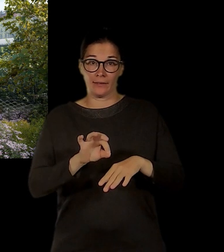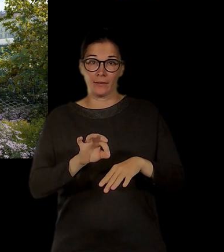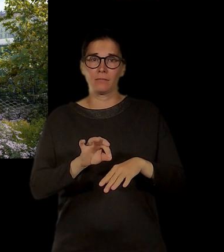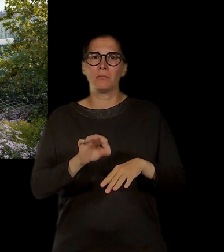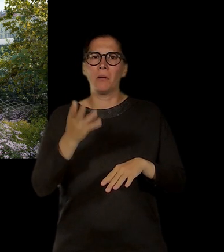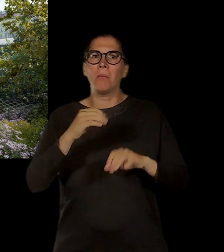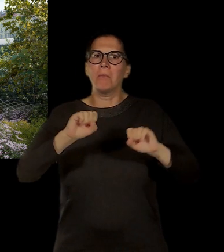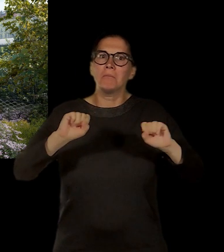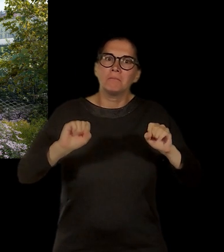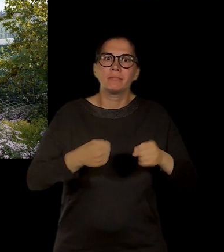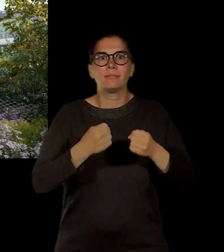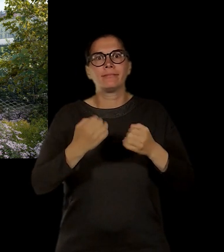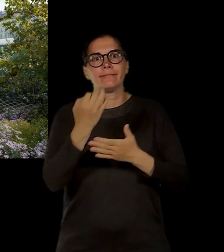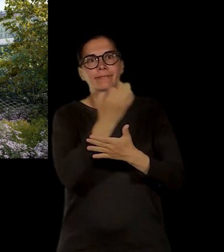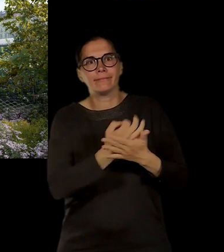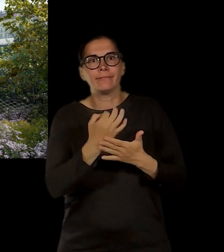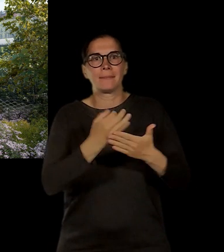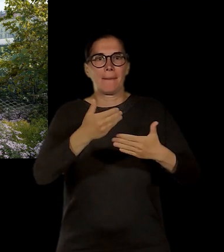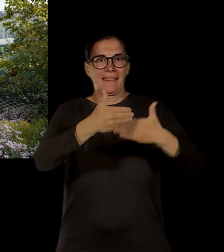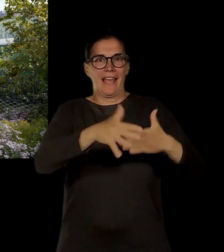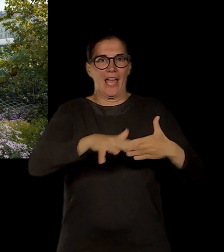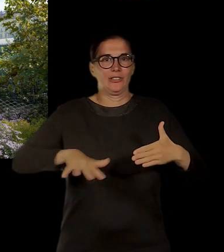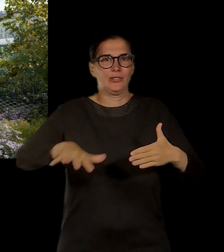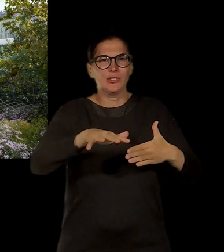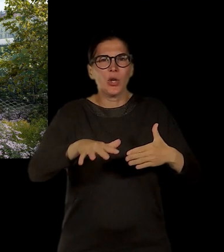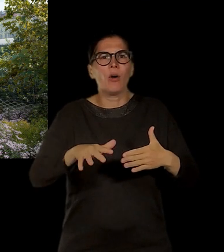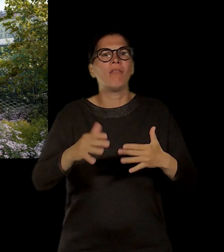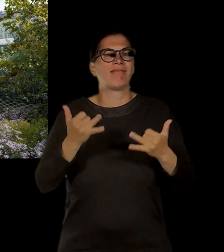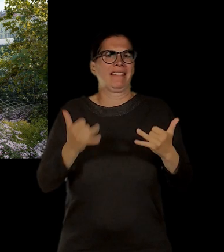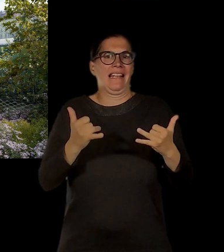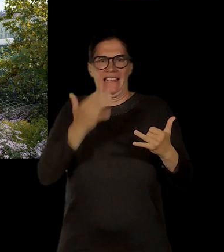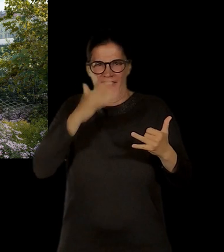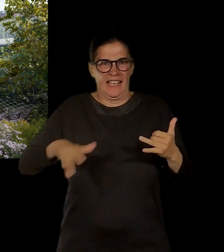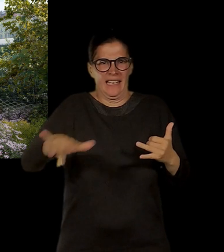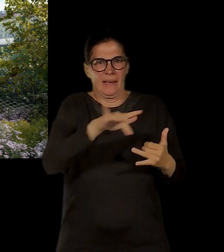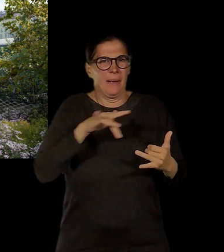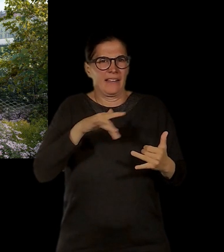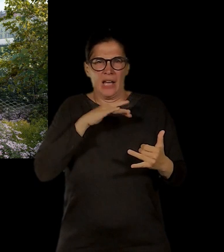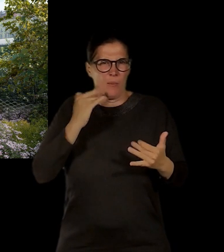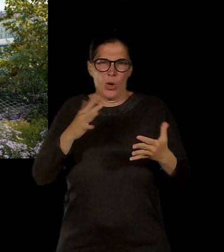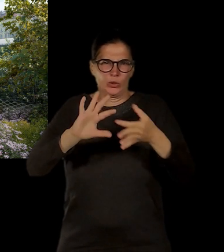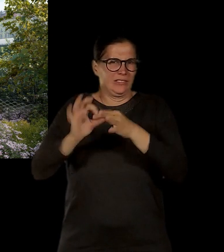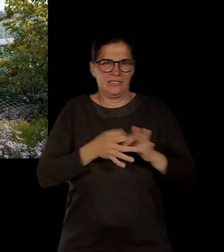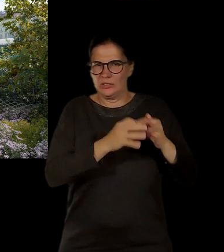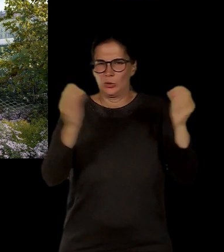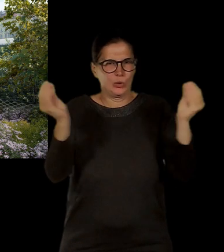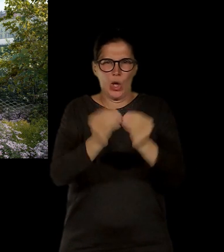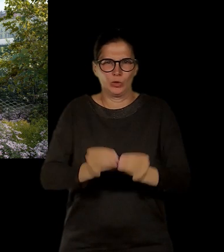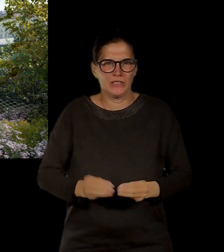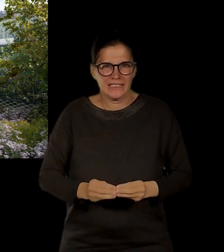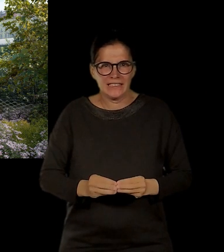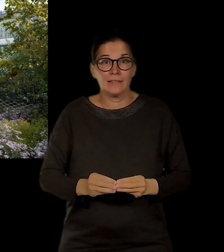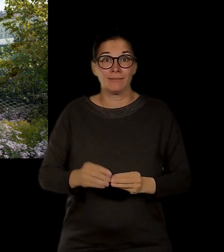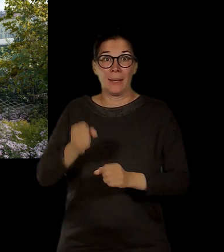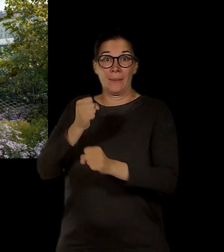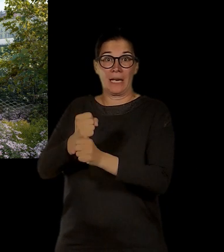kus města v území, který je skutečně jako velmi složitý, těch vztahů je tam spoustu. V té pracovní